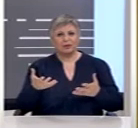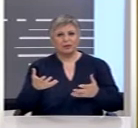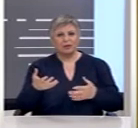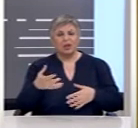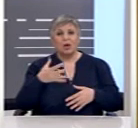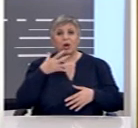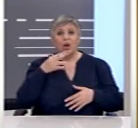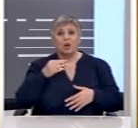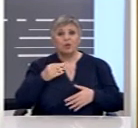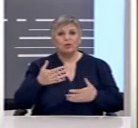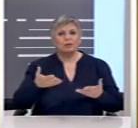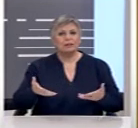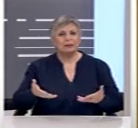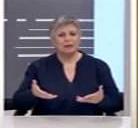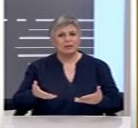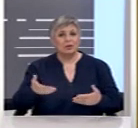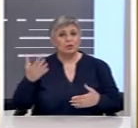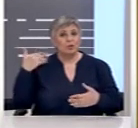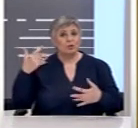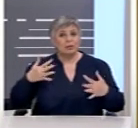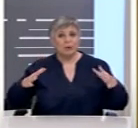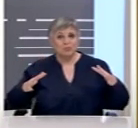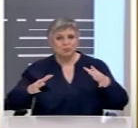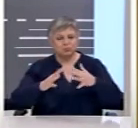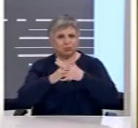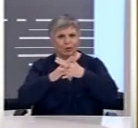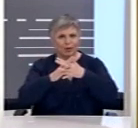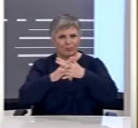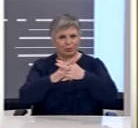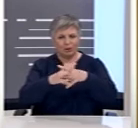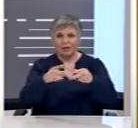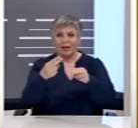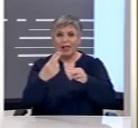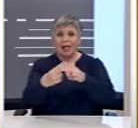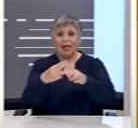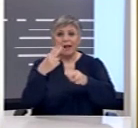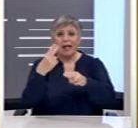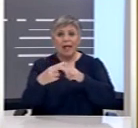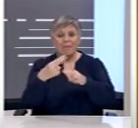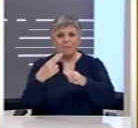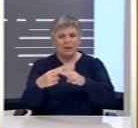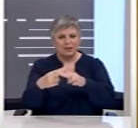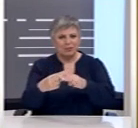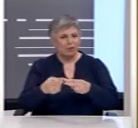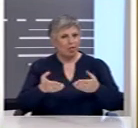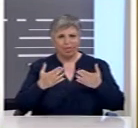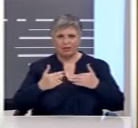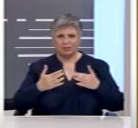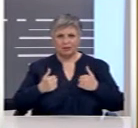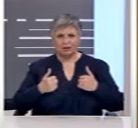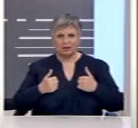καμία κήρυξη πολέμου από καμία προς άλλη πλευρά, και γι' αυτό